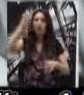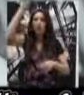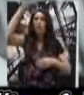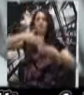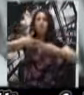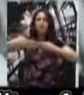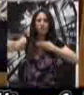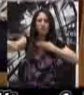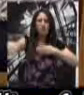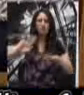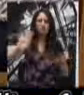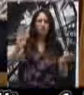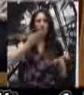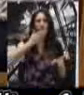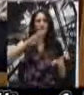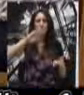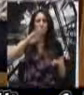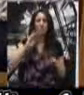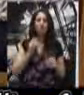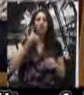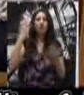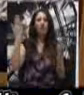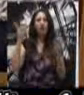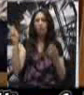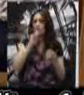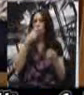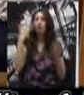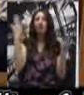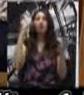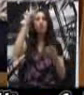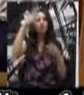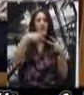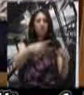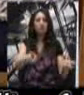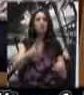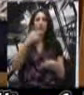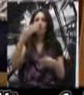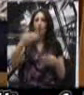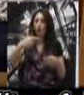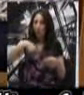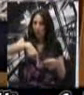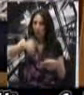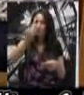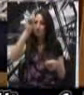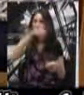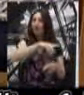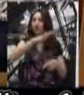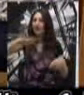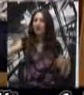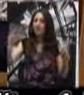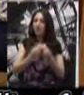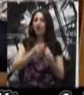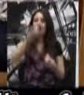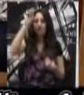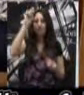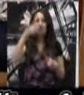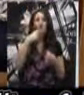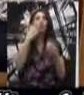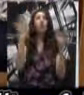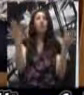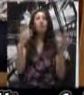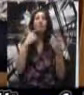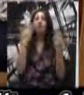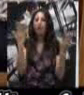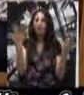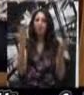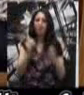تانيه. الحمد لله كل شيء ربنا كريم يعز ان شاء الله ويفك اسرك يا رب ان شاء الله. قريب نشوفك كده مع اولادك ان شاء الله باذن الله. يا رب قول يا رب يا